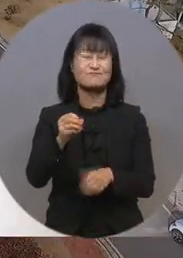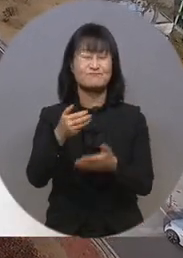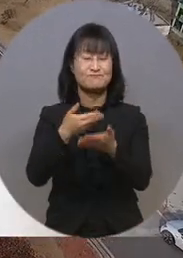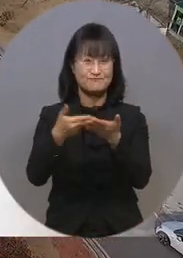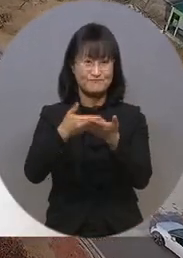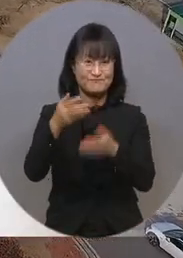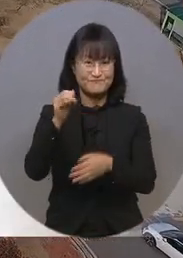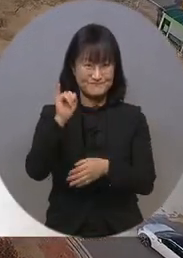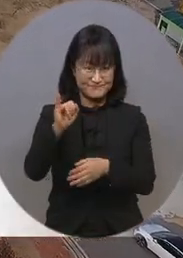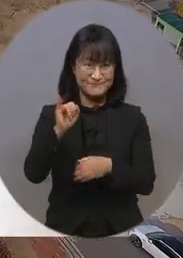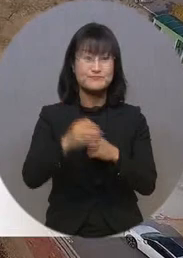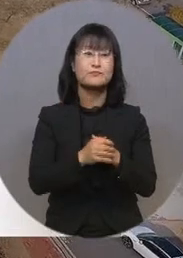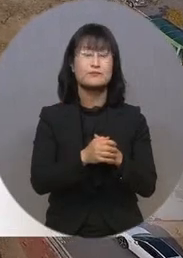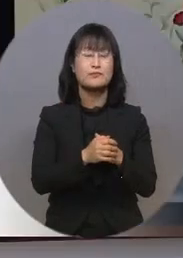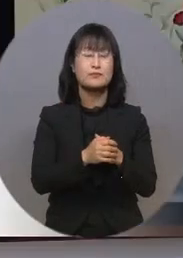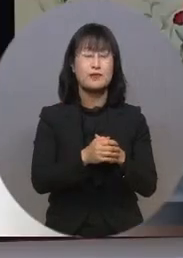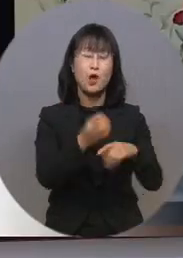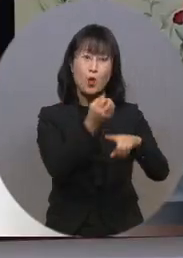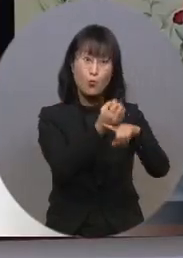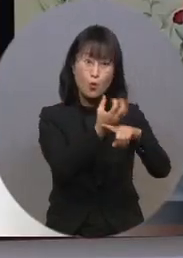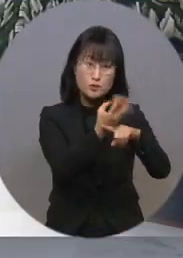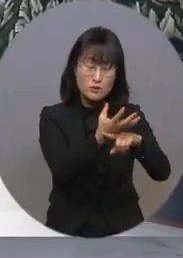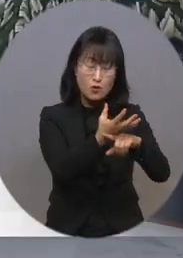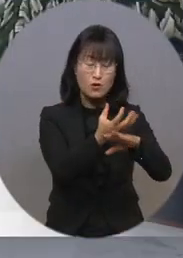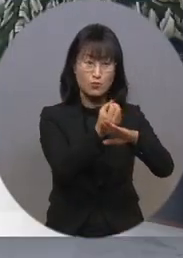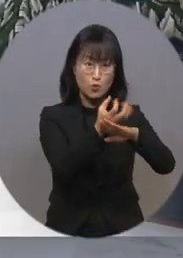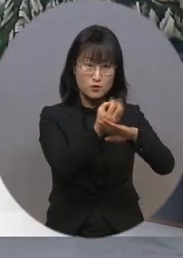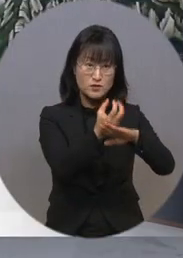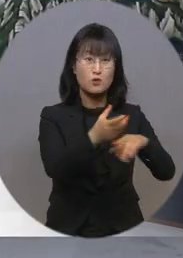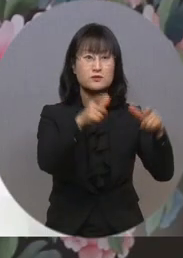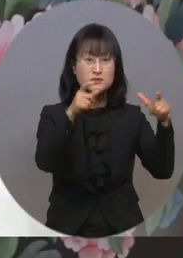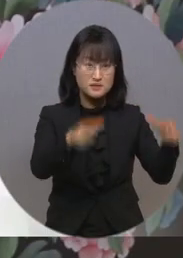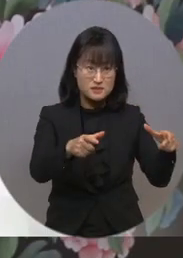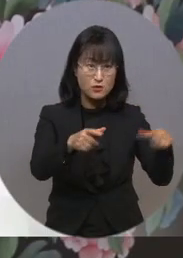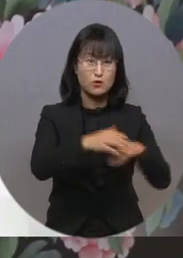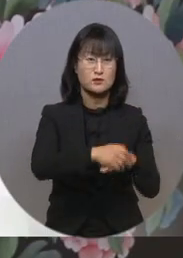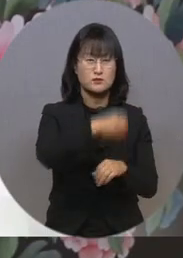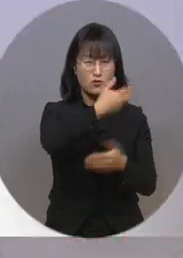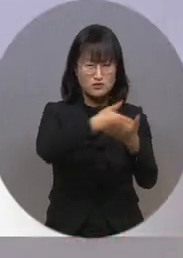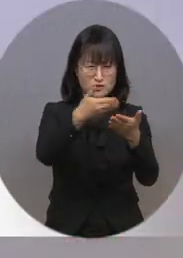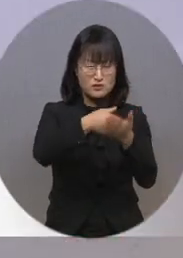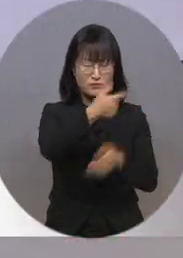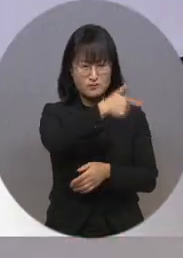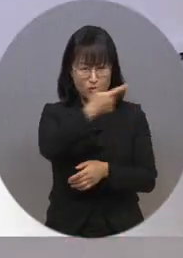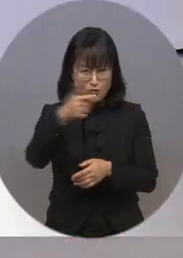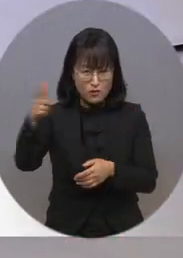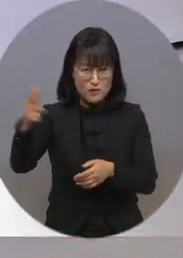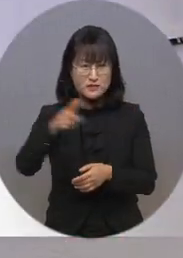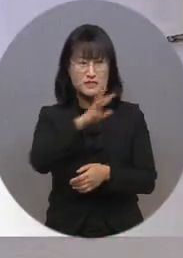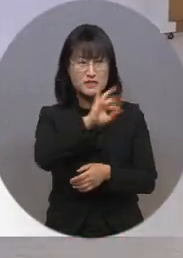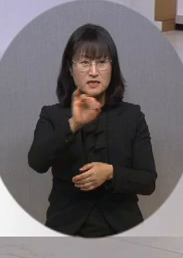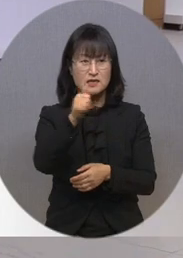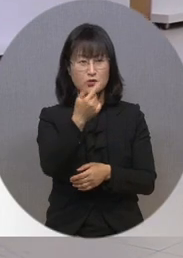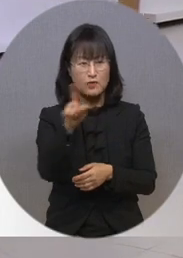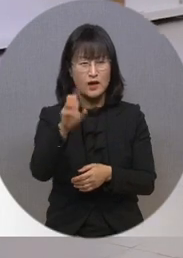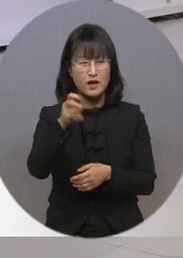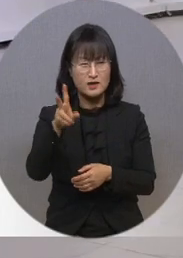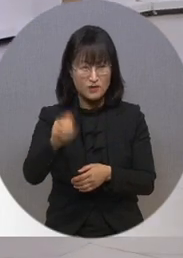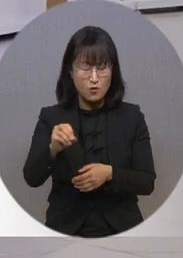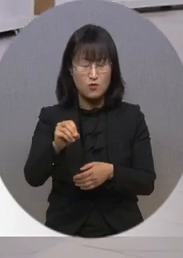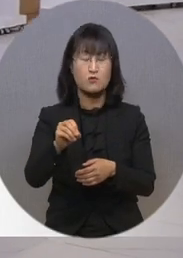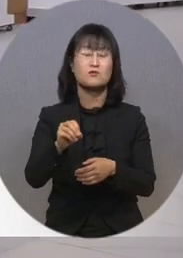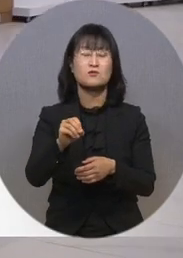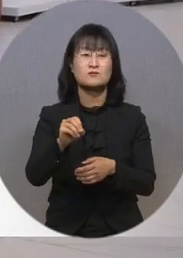있는 보성 아트홀에서는 평생도, 금강산도, 모란도 등 이화영 작가의 전통